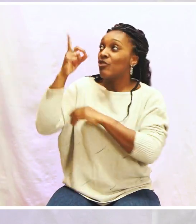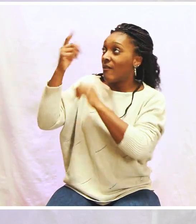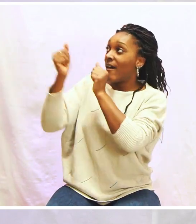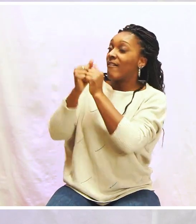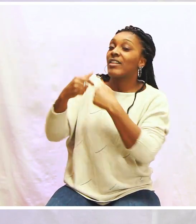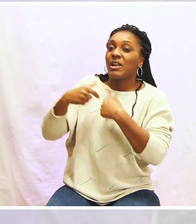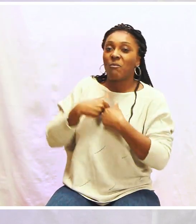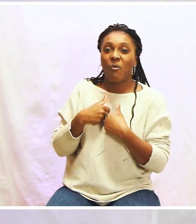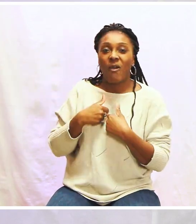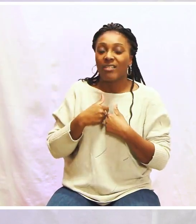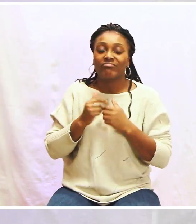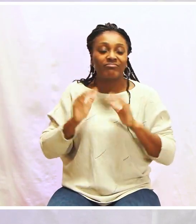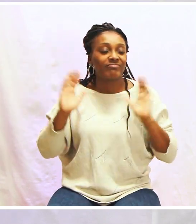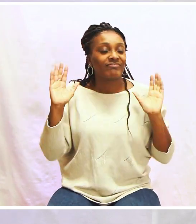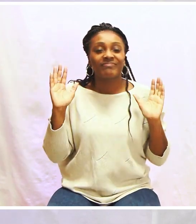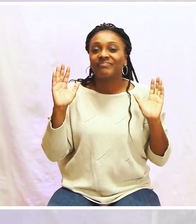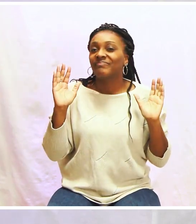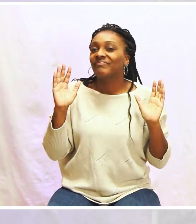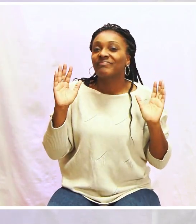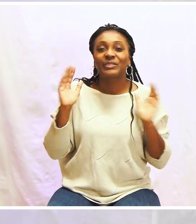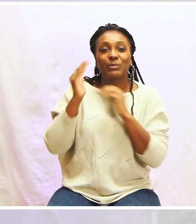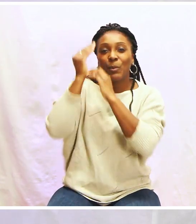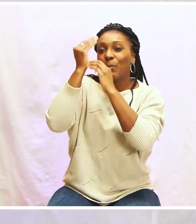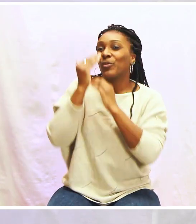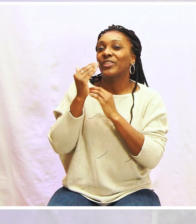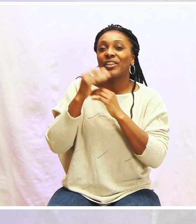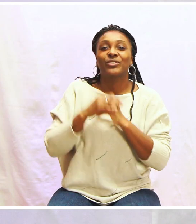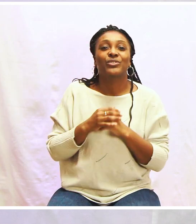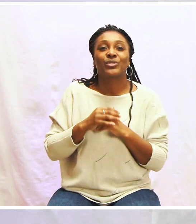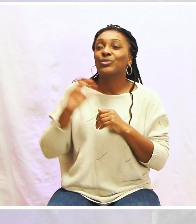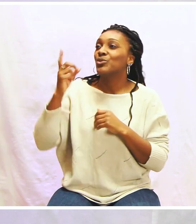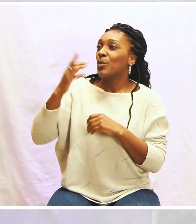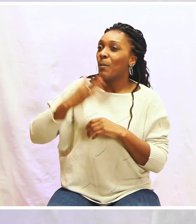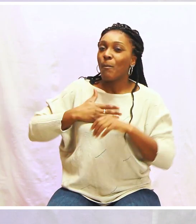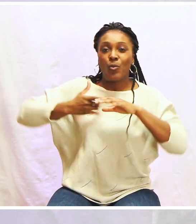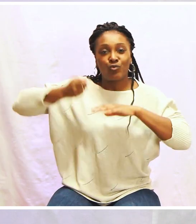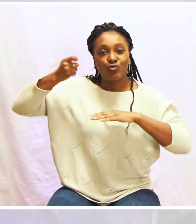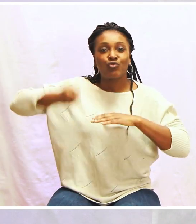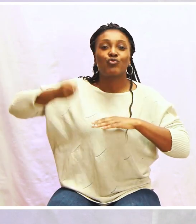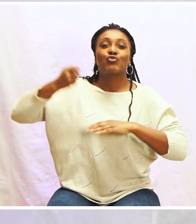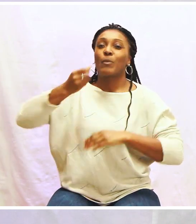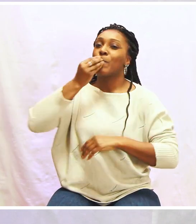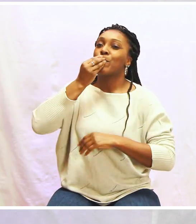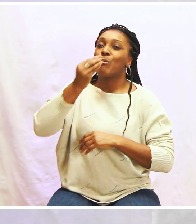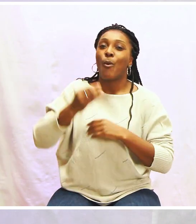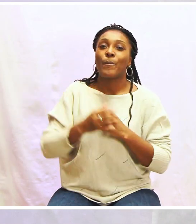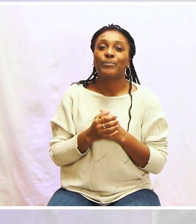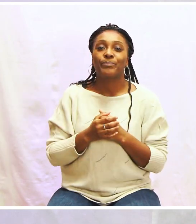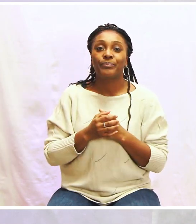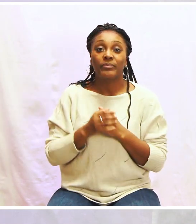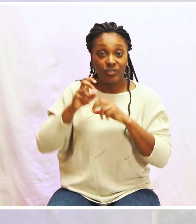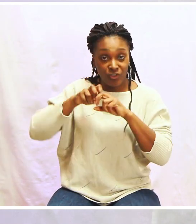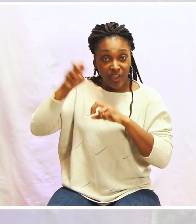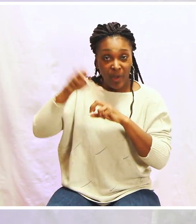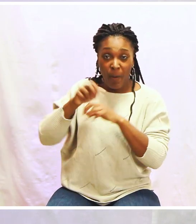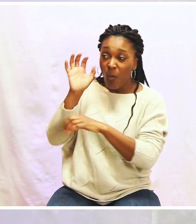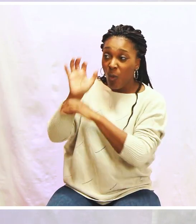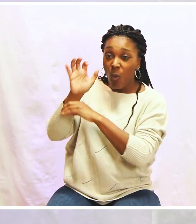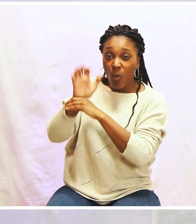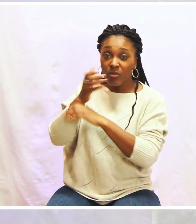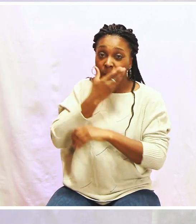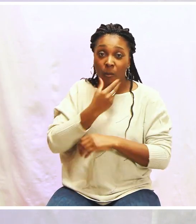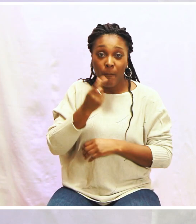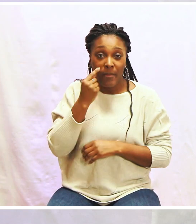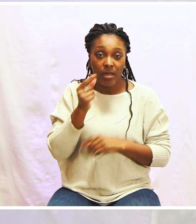arrive. Dieu est mon juste juge. En fait, Jacob n'est même pas en combat contre son beau-père. Parce que le combat est à un